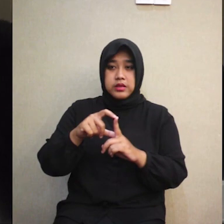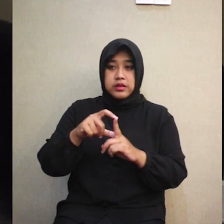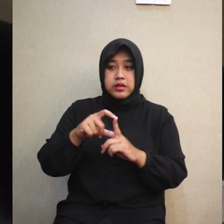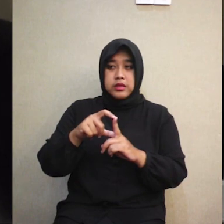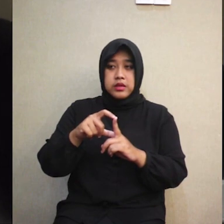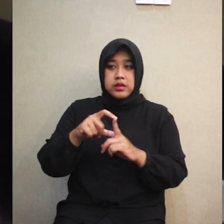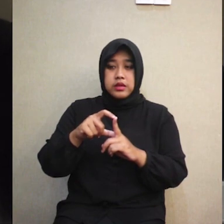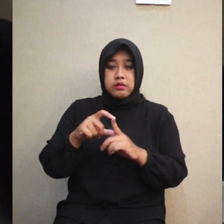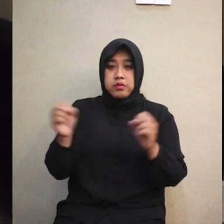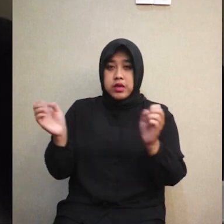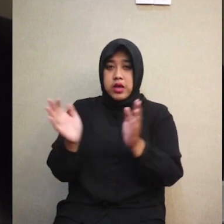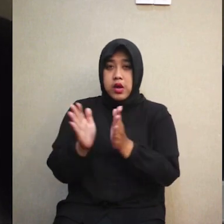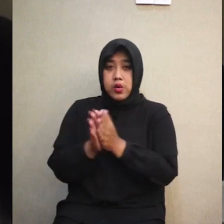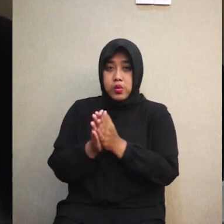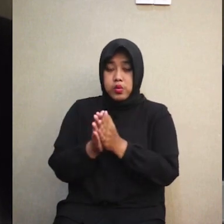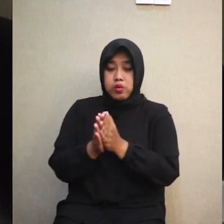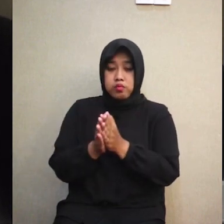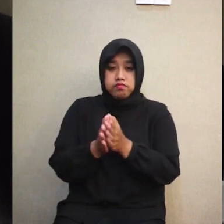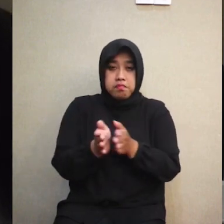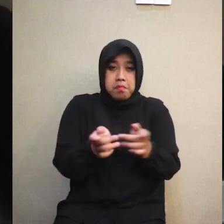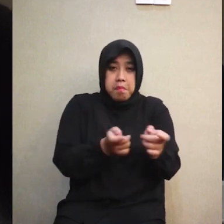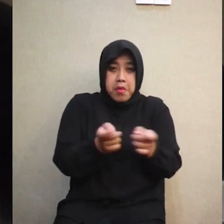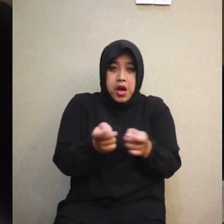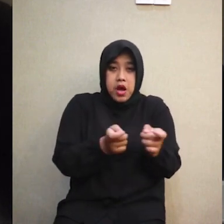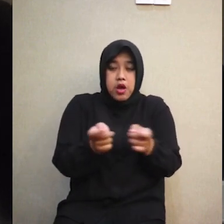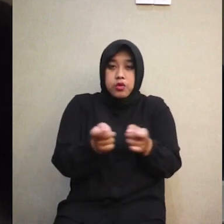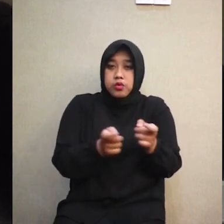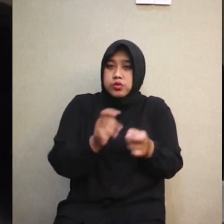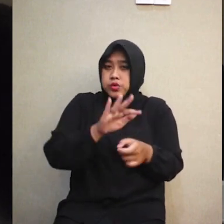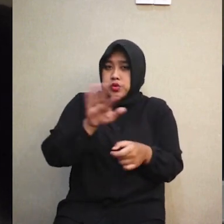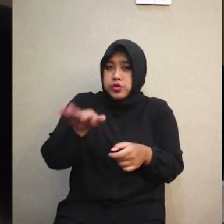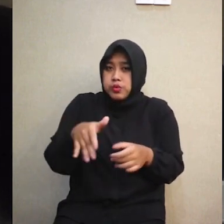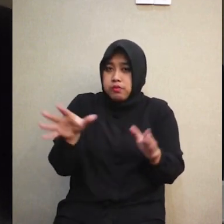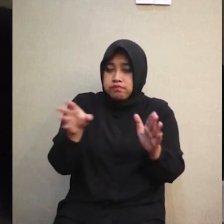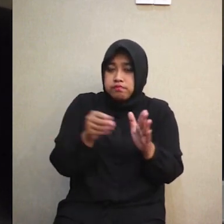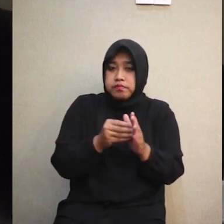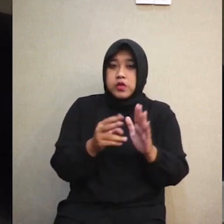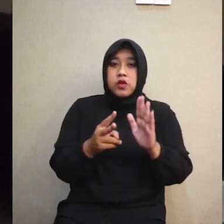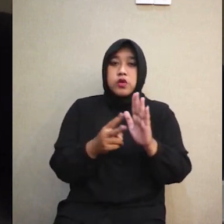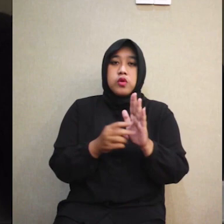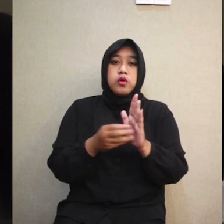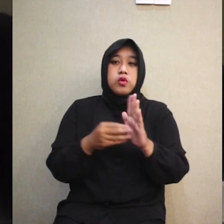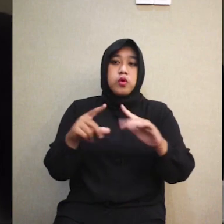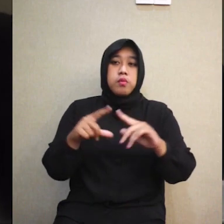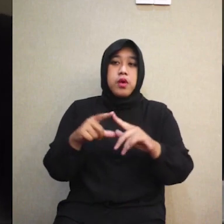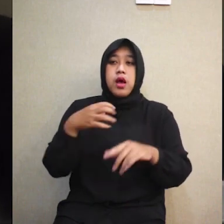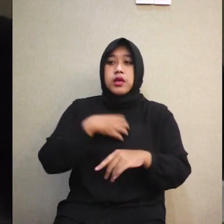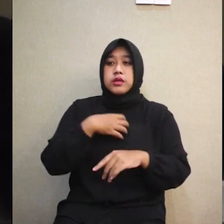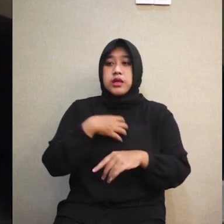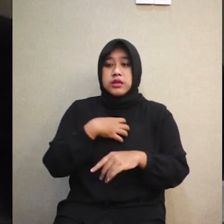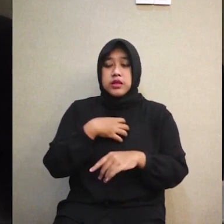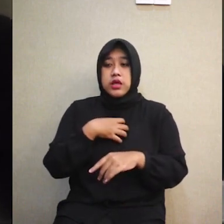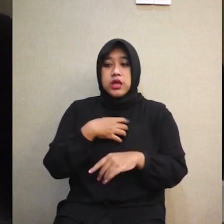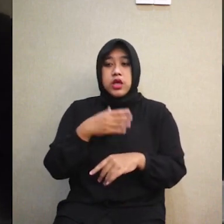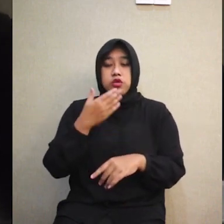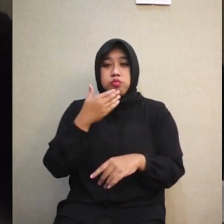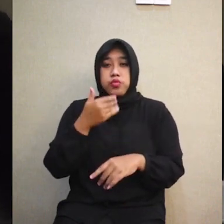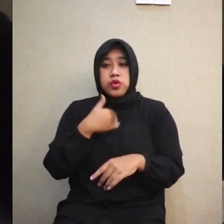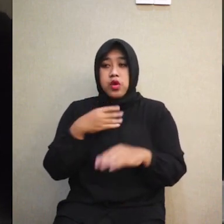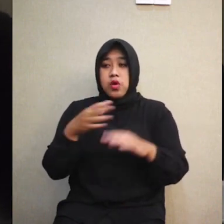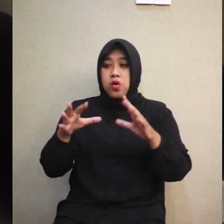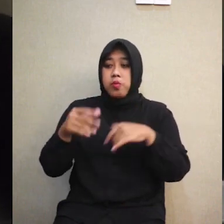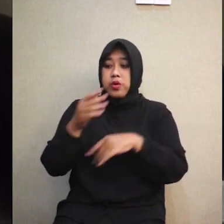merangkum itu semua mengatur itu semua ke dalam norma-norma hak asasi yang dimiliki oleh